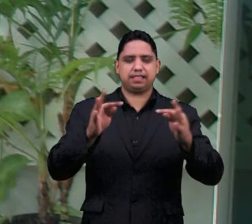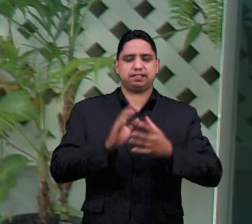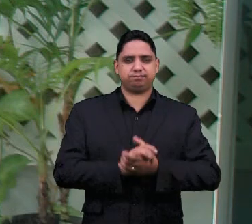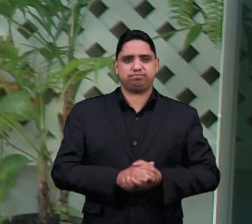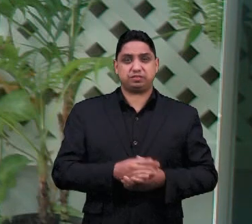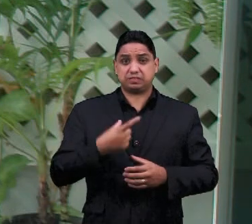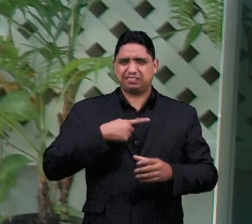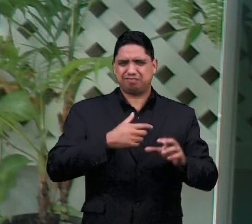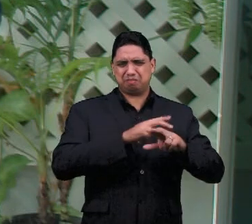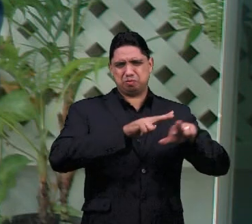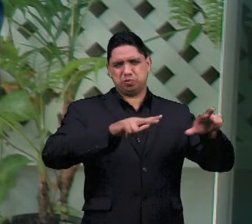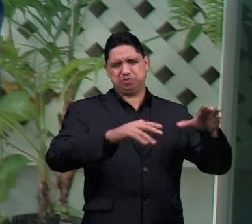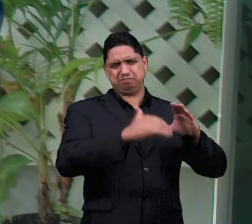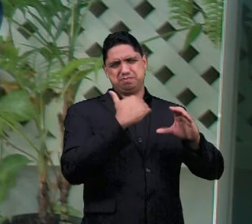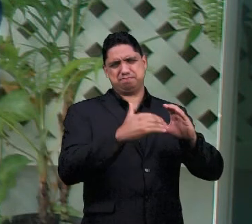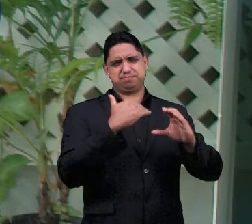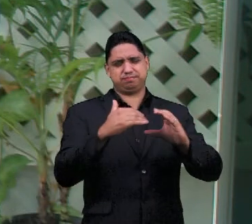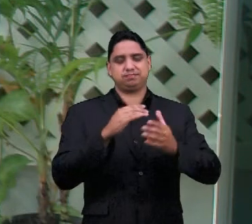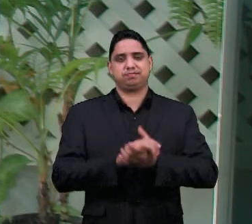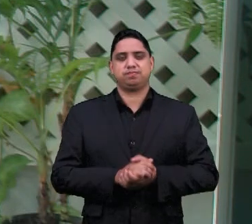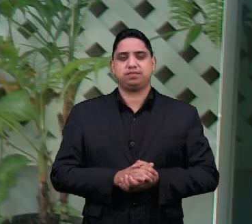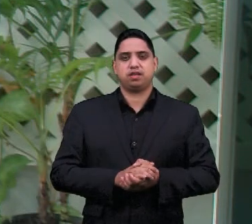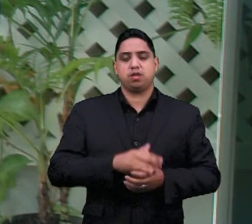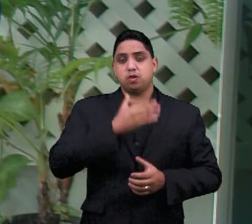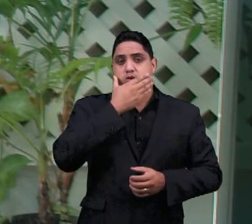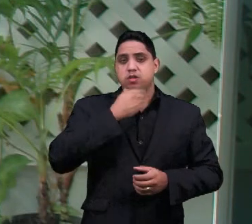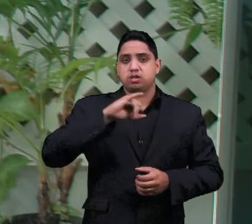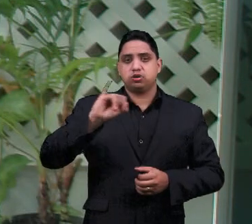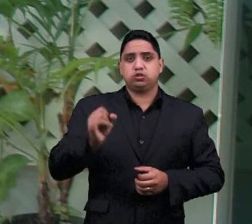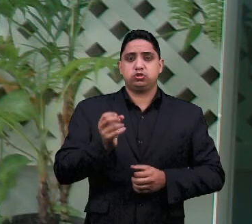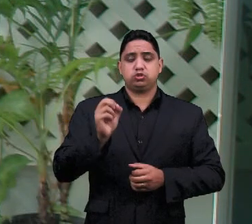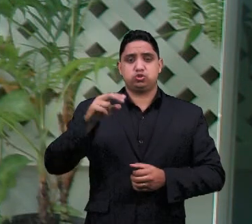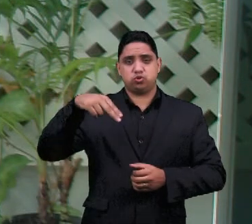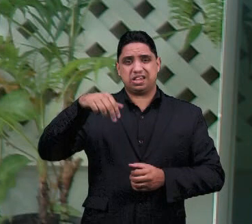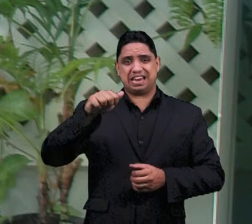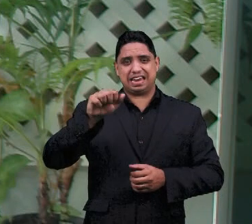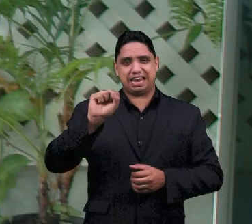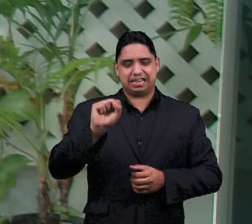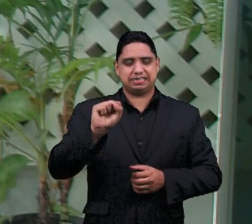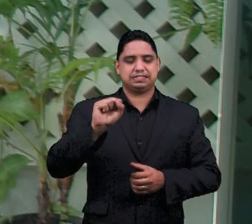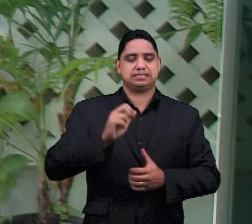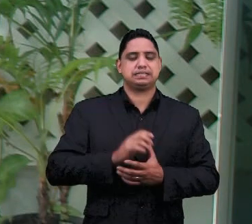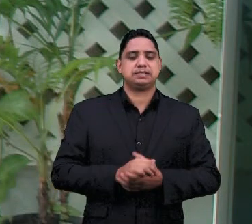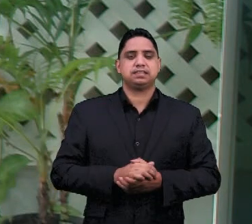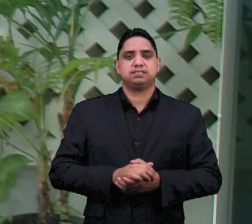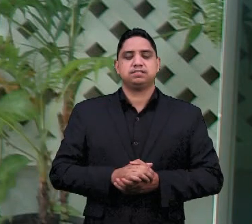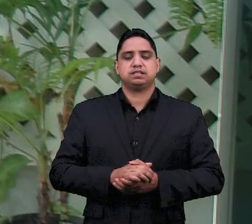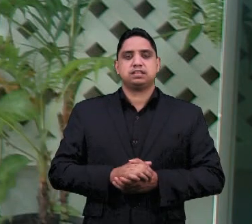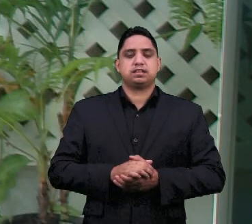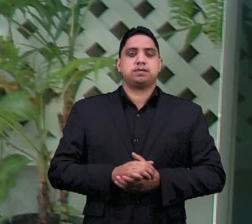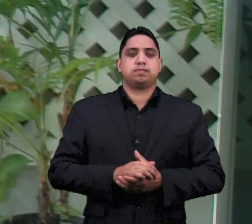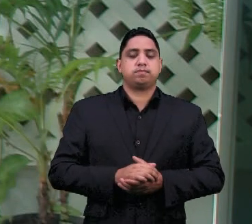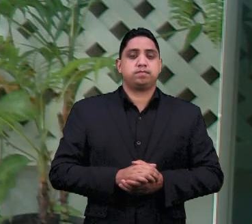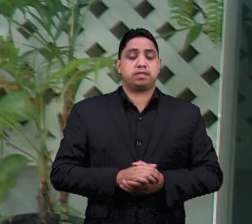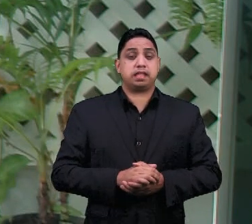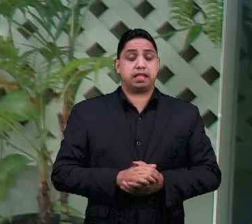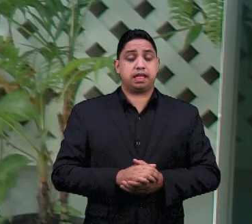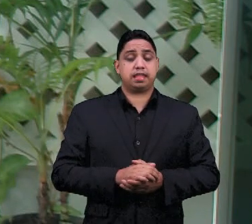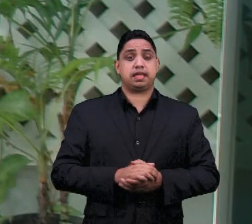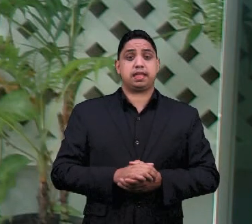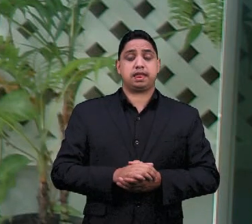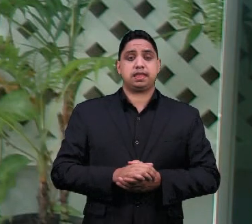L'autre, ça c'est un petit peu de beaucoup qui est envoyé ici à nous. Notre